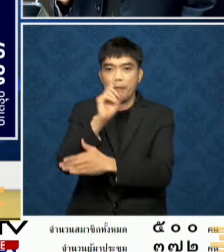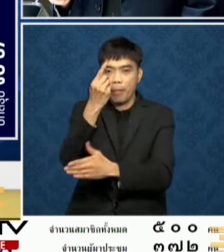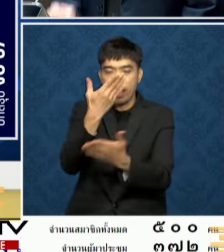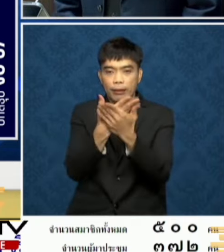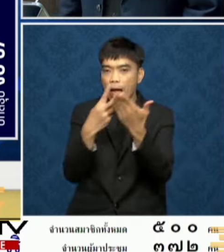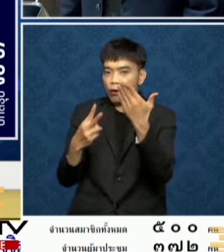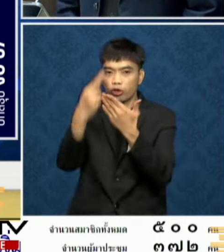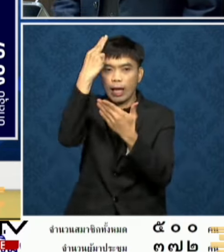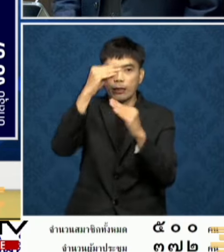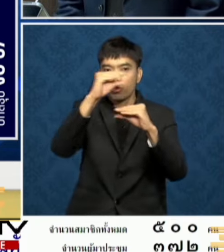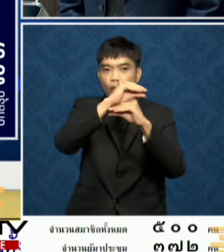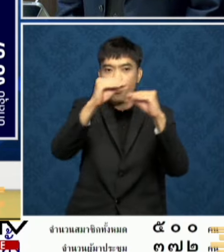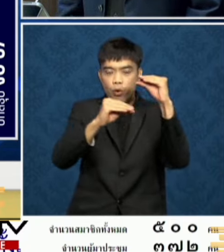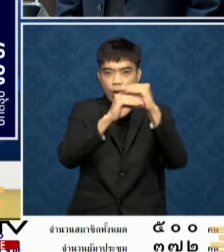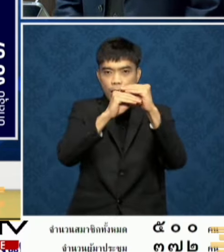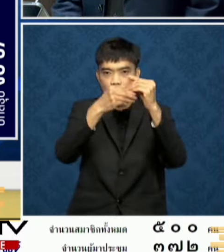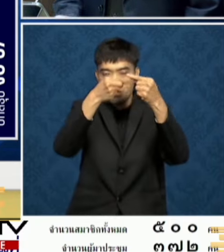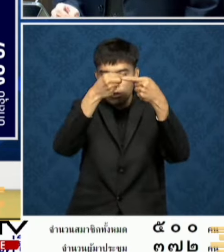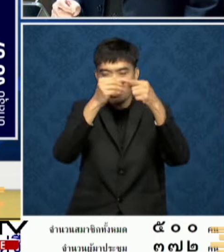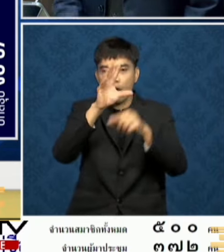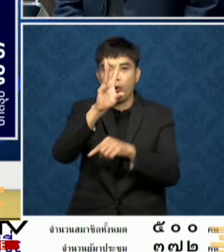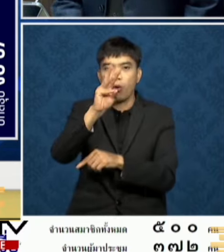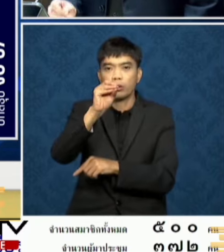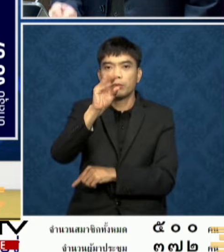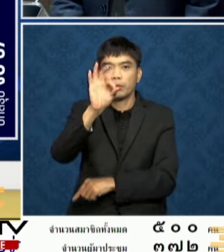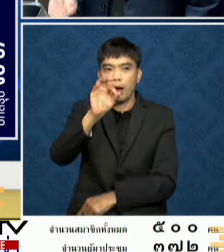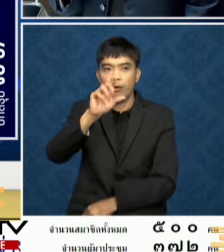มทั้งโครงการเป็นจำนวน